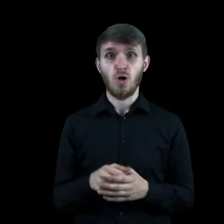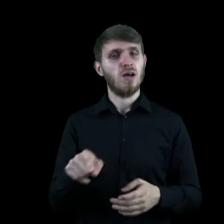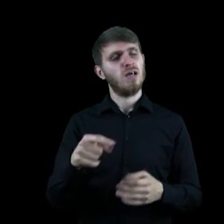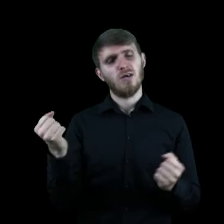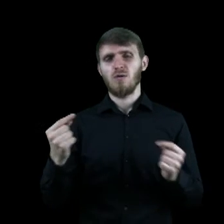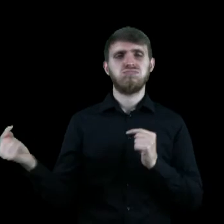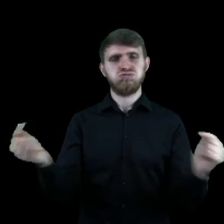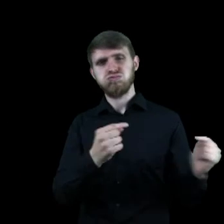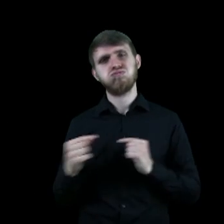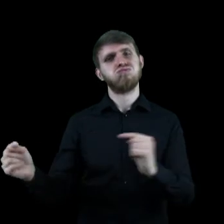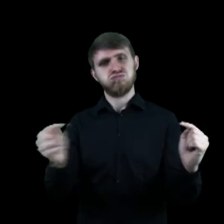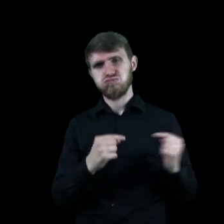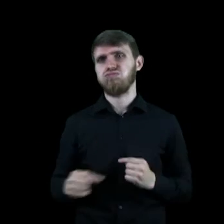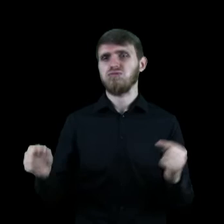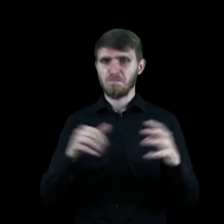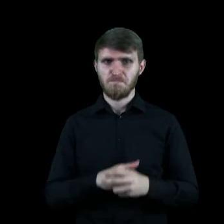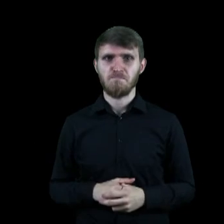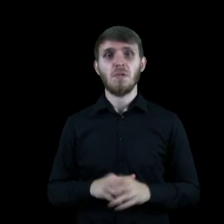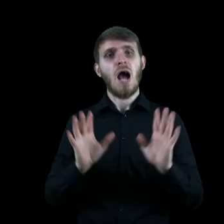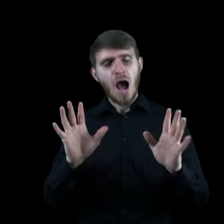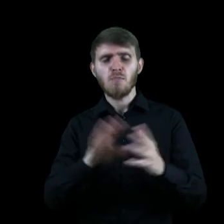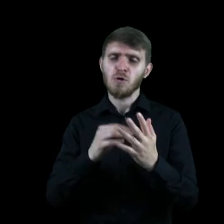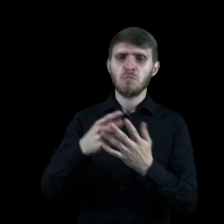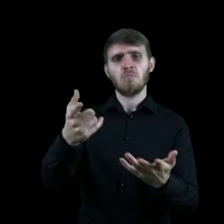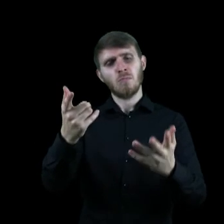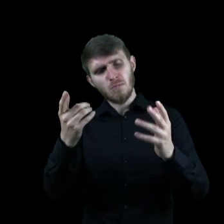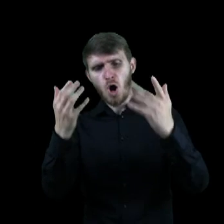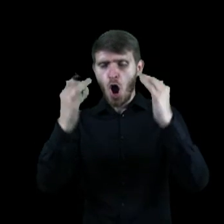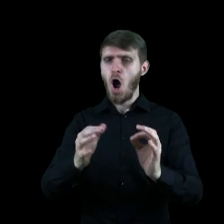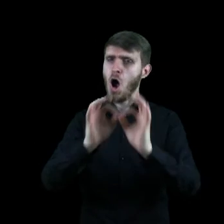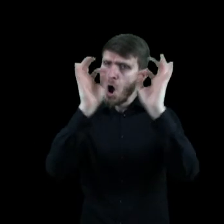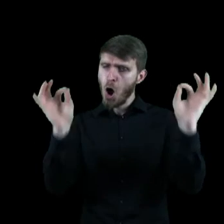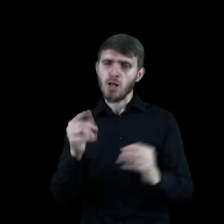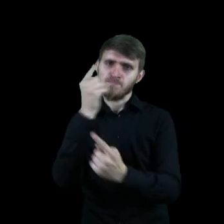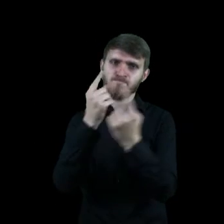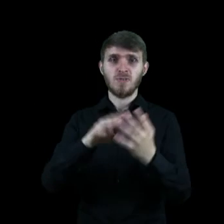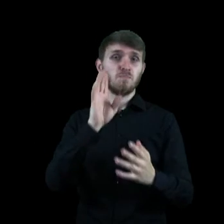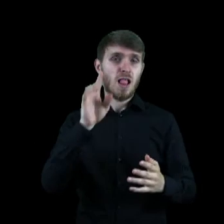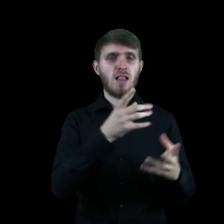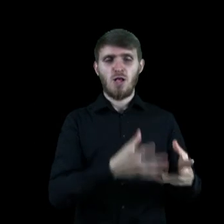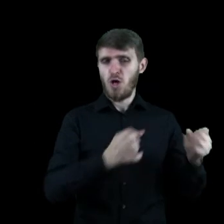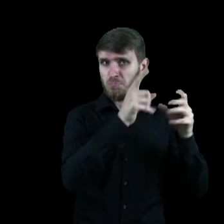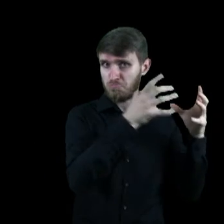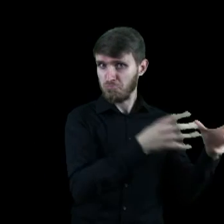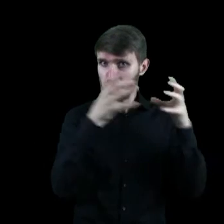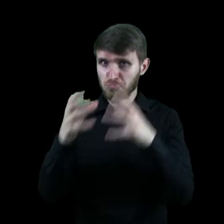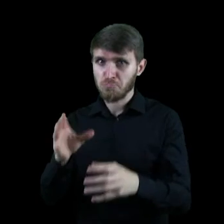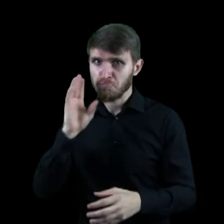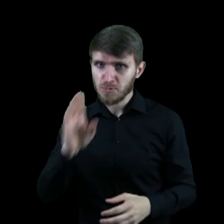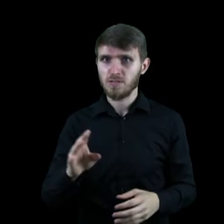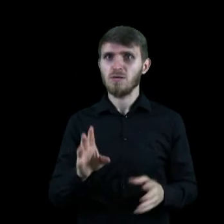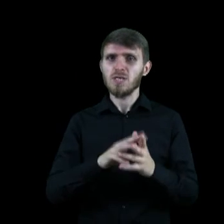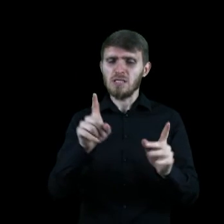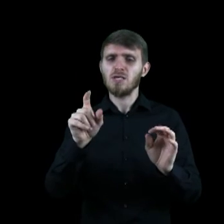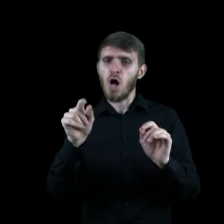takich spraw. To przedmiot poważnych dyskusji na temat rzeczywistej zwyżki cen. Ale powiedzmy, że w jakiś rozsądny sposób